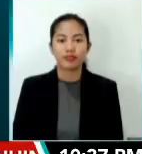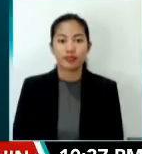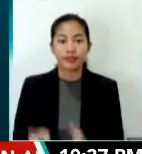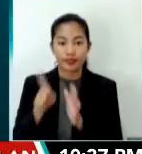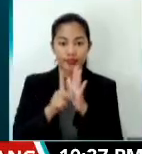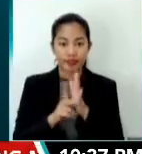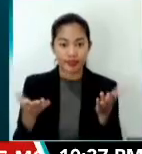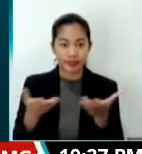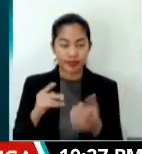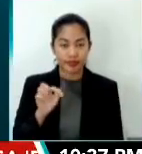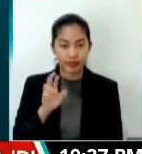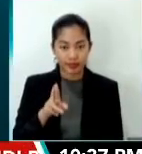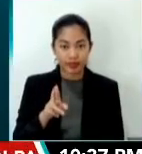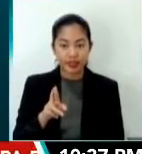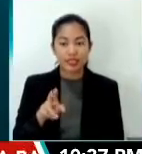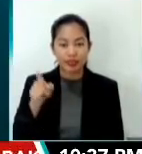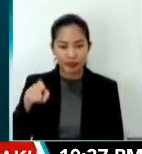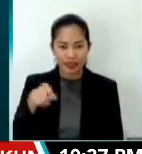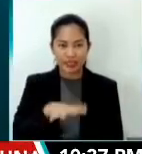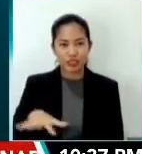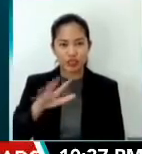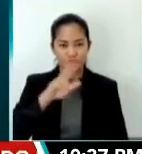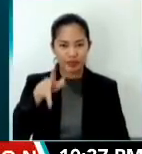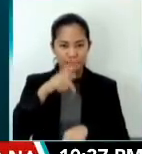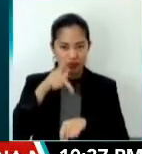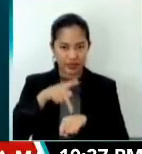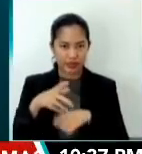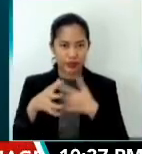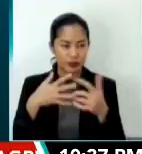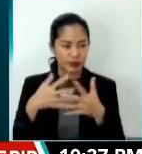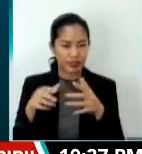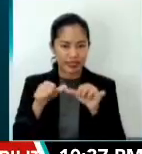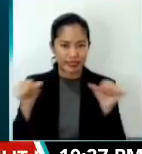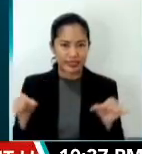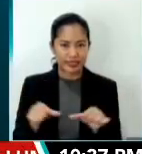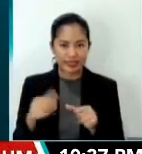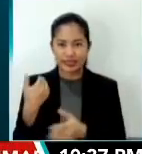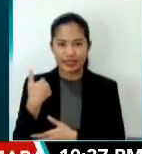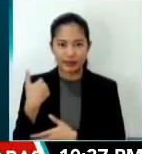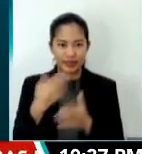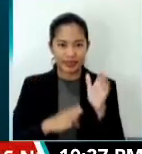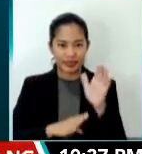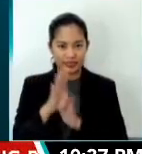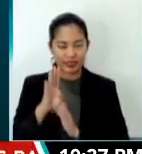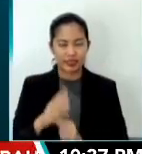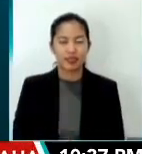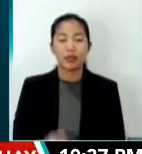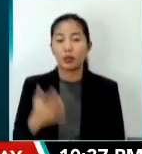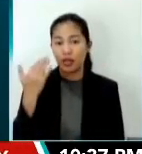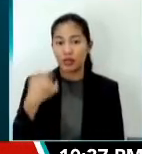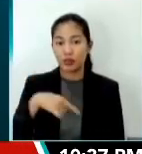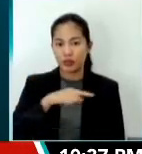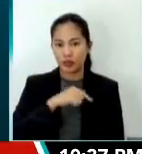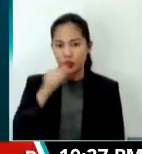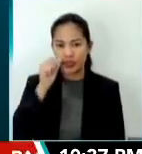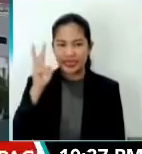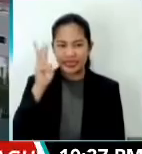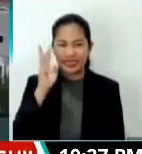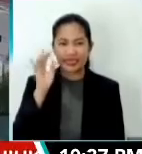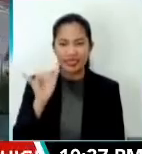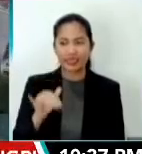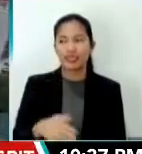entire country, even in areas po na hindi pa nagsusurge. Dahil alam naman po natin, it is really just a matter of